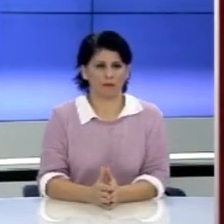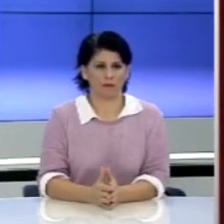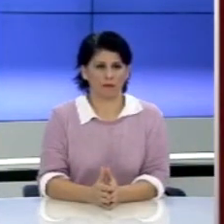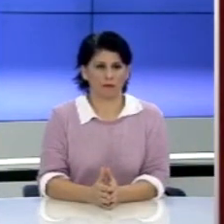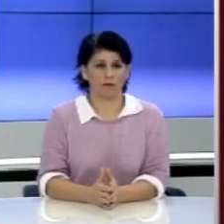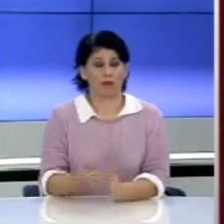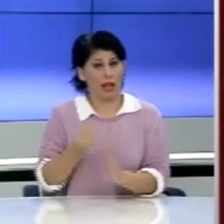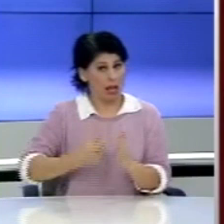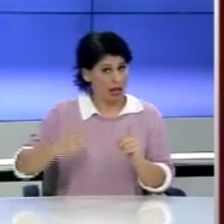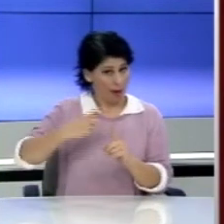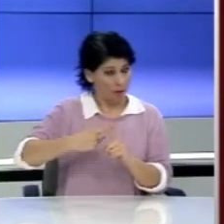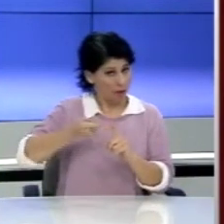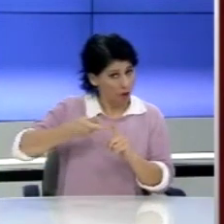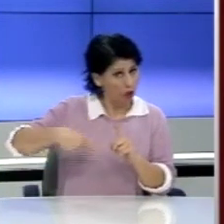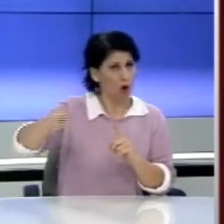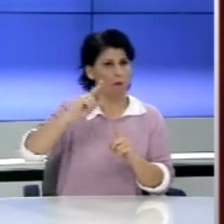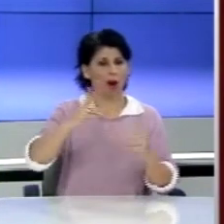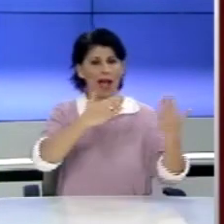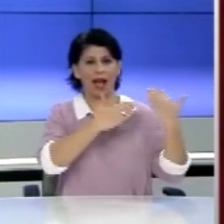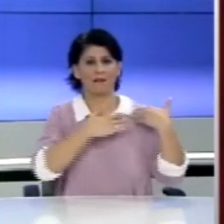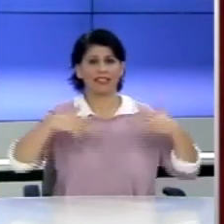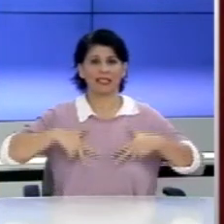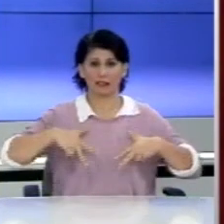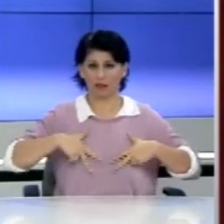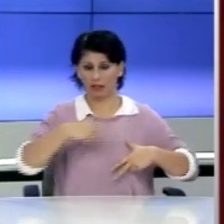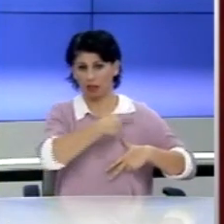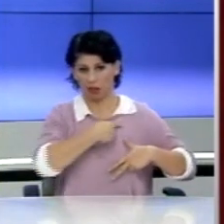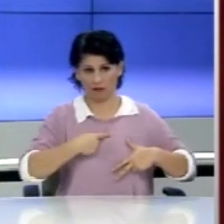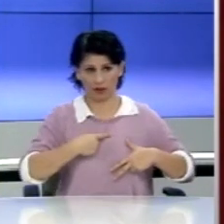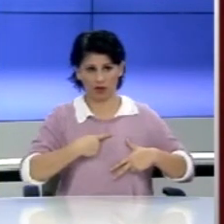Και πάνω απ' όλα, οι ευθύνες κυβερνήσεων και εργοδοσίας